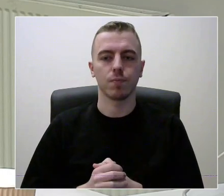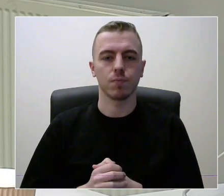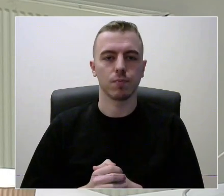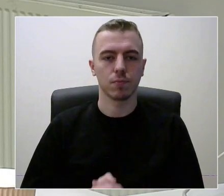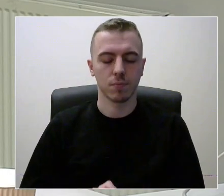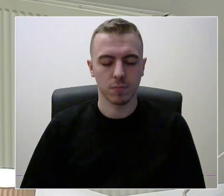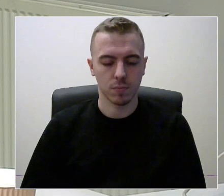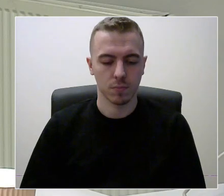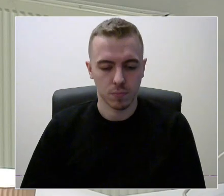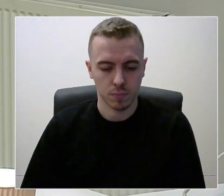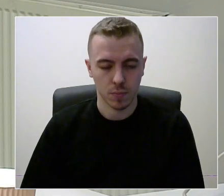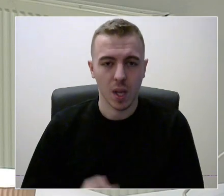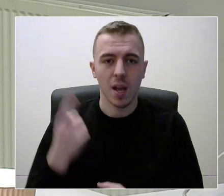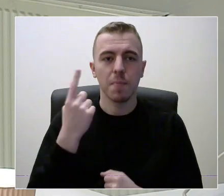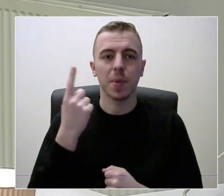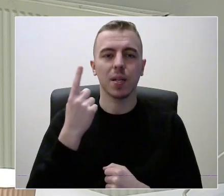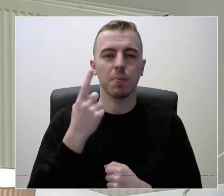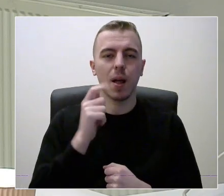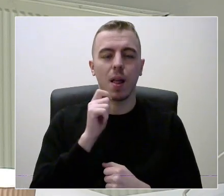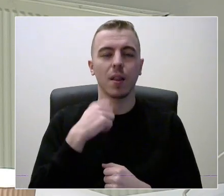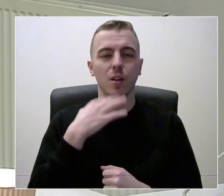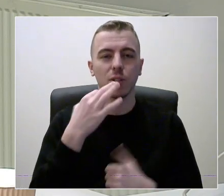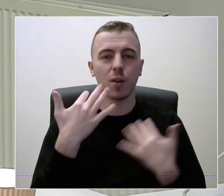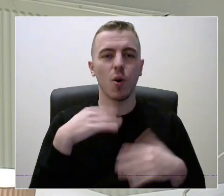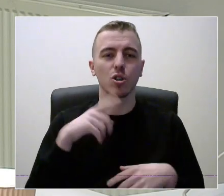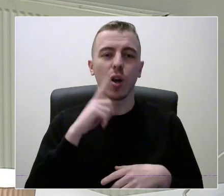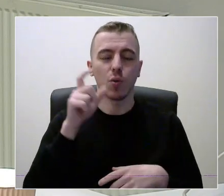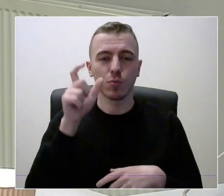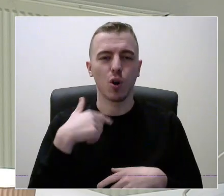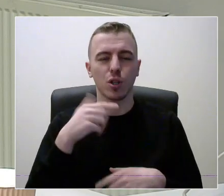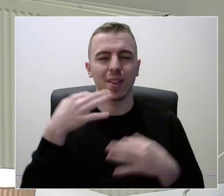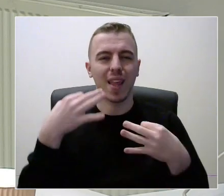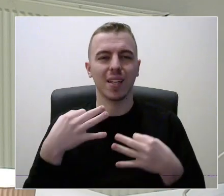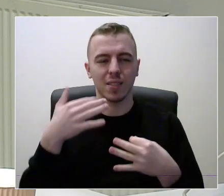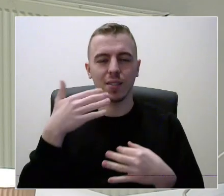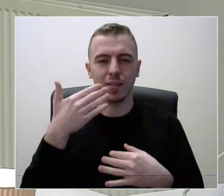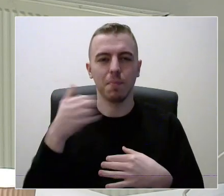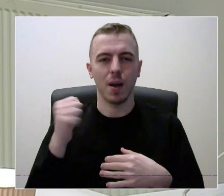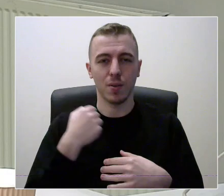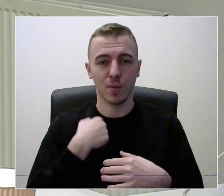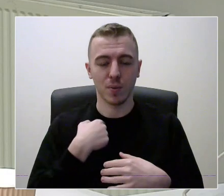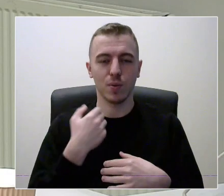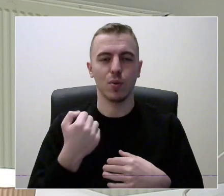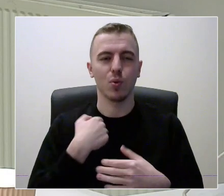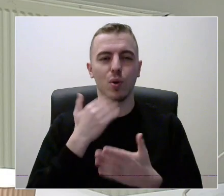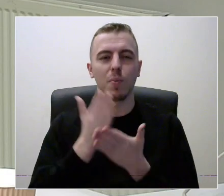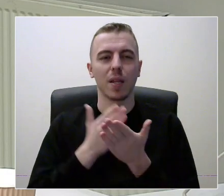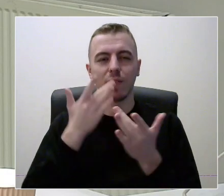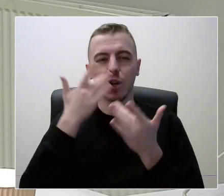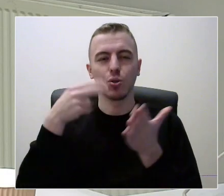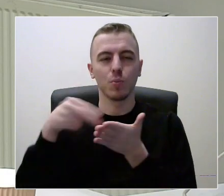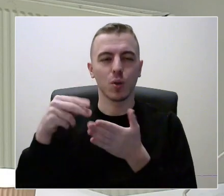Pirmoji laidoj sakiau, kad esu jaunas žmogus, įgyjęs teisės magistro išsilavinimą, turiu patirties viešųjų pirkimų